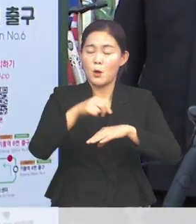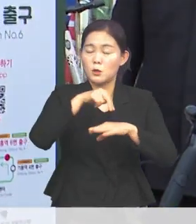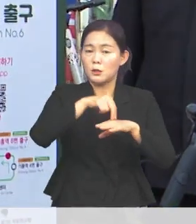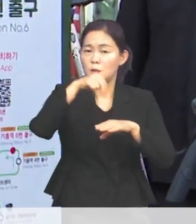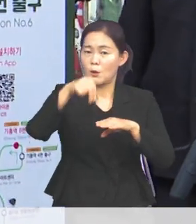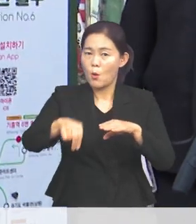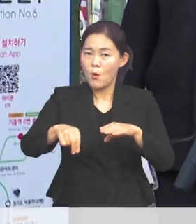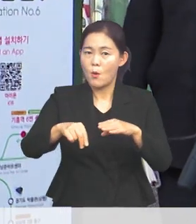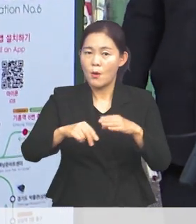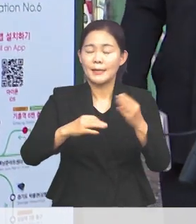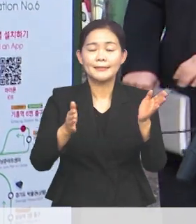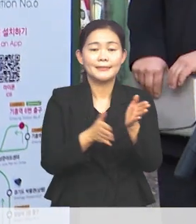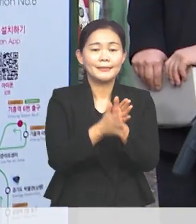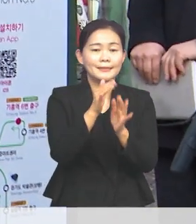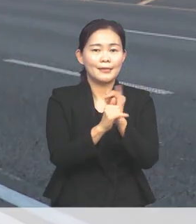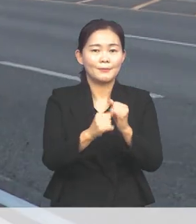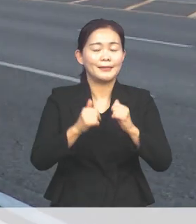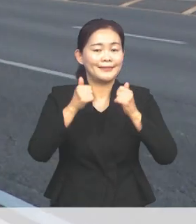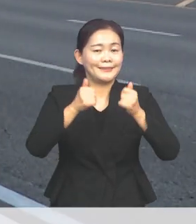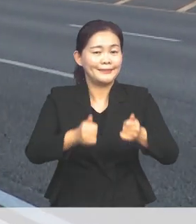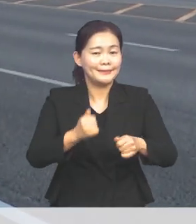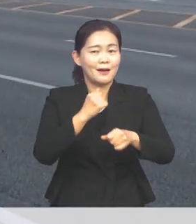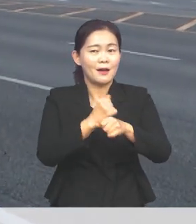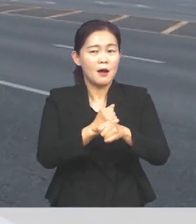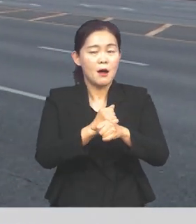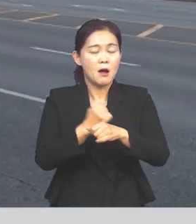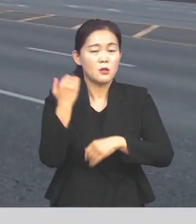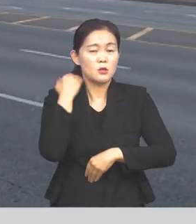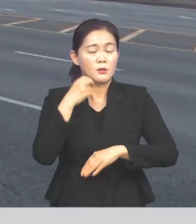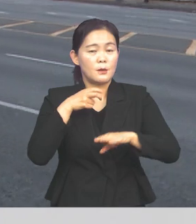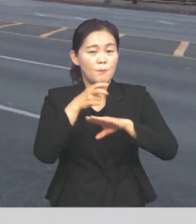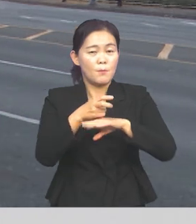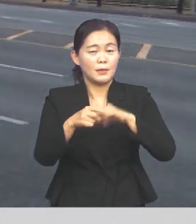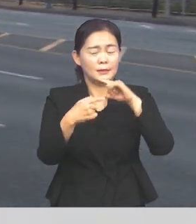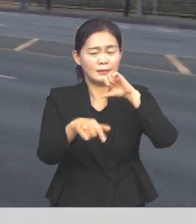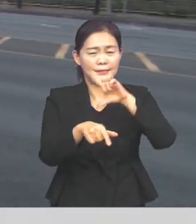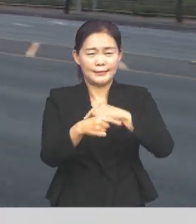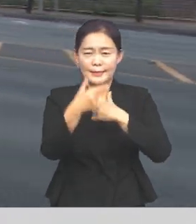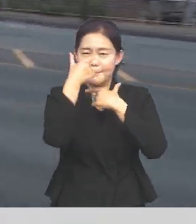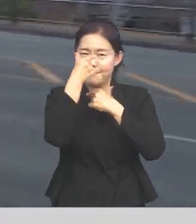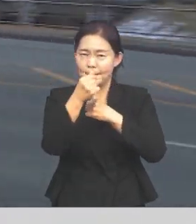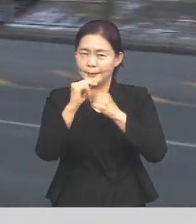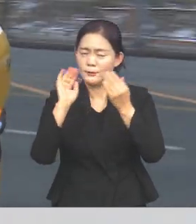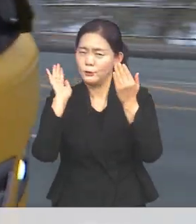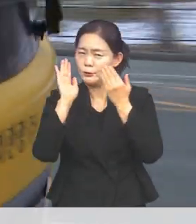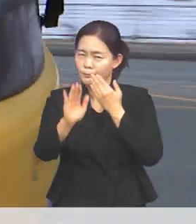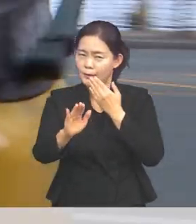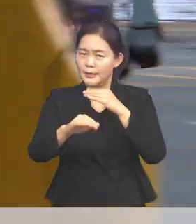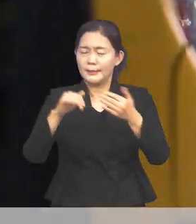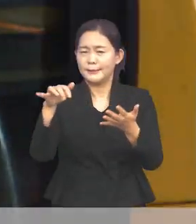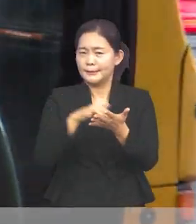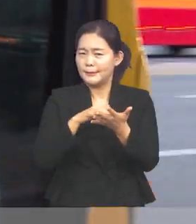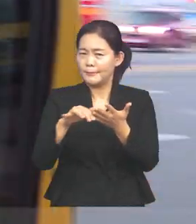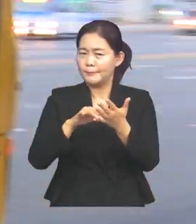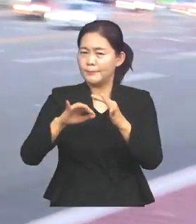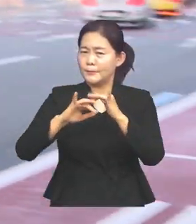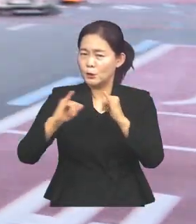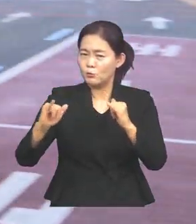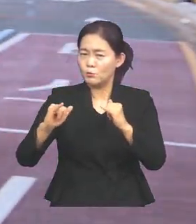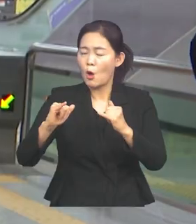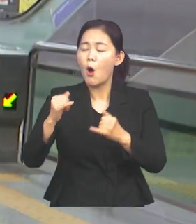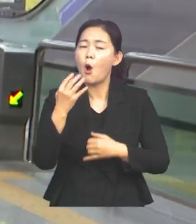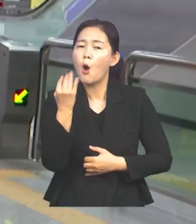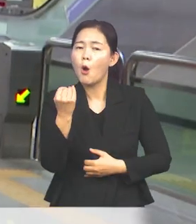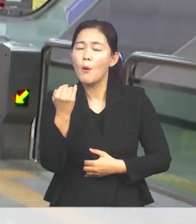승강장에서 출근길 시민들과 인사하고 전세버스가 제때 출발하는지와 이용하는 시민의 수는 얼마나 되는지 등을